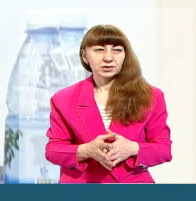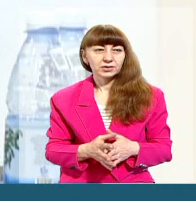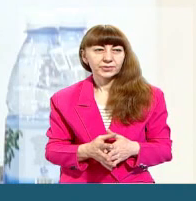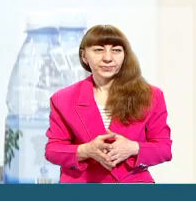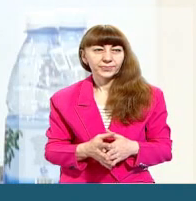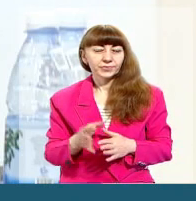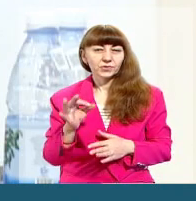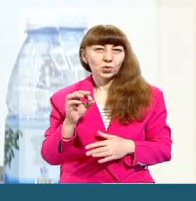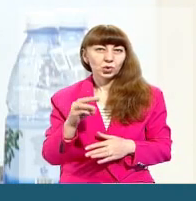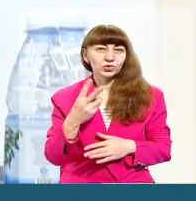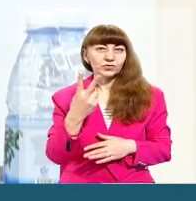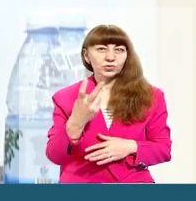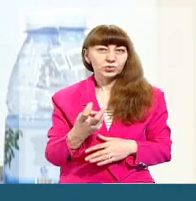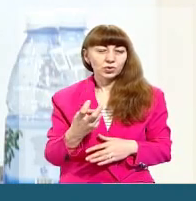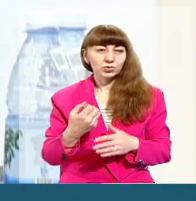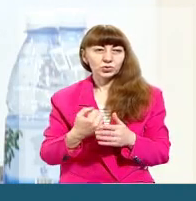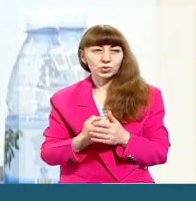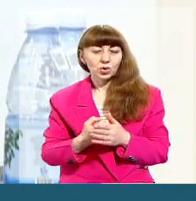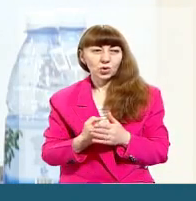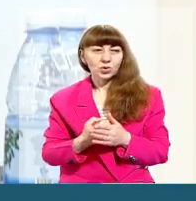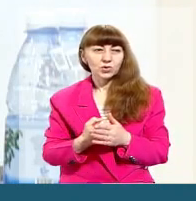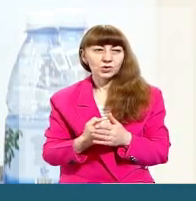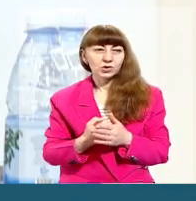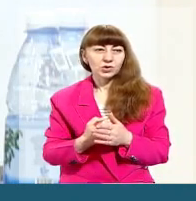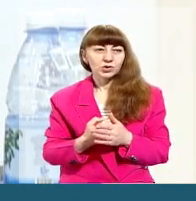от 200 до, получается,